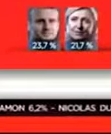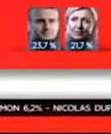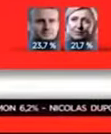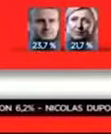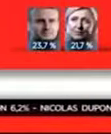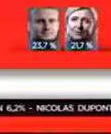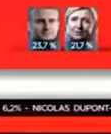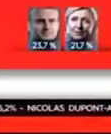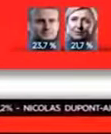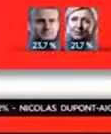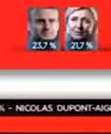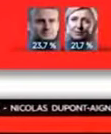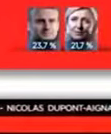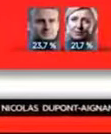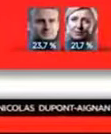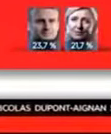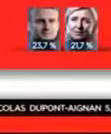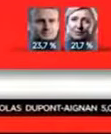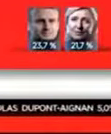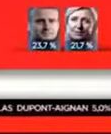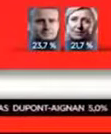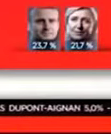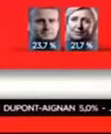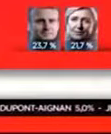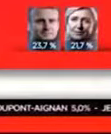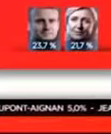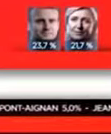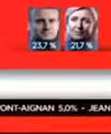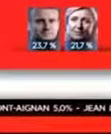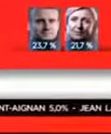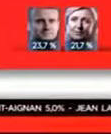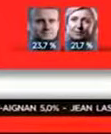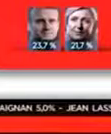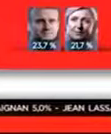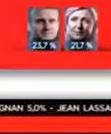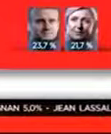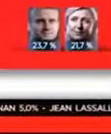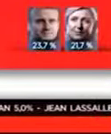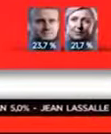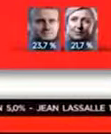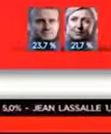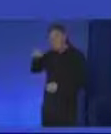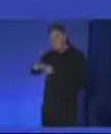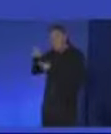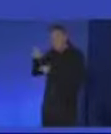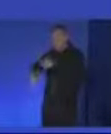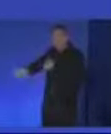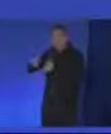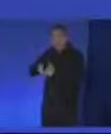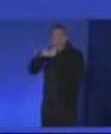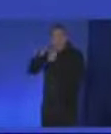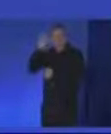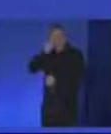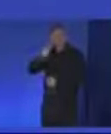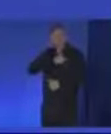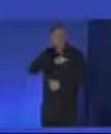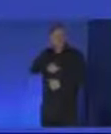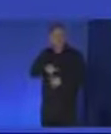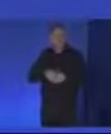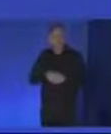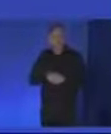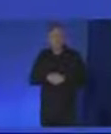dans l'histoire, mais aussi et surtout ceux pour qui la gauche doit lutter au quotidien. À l'occasion des